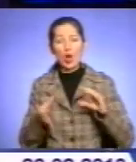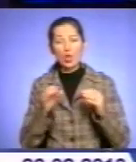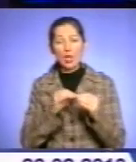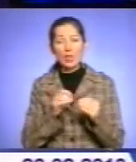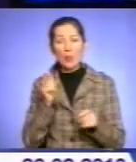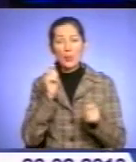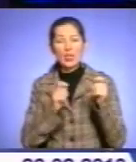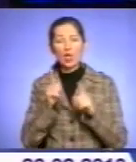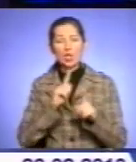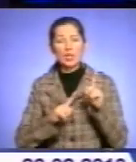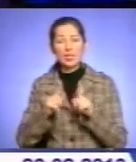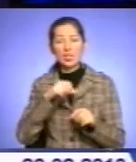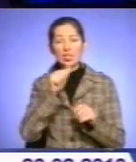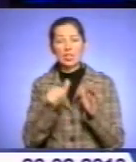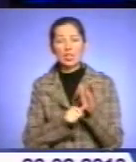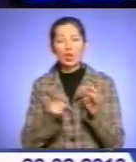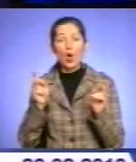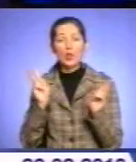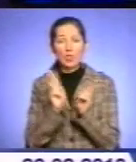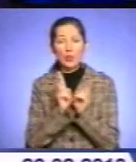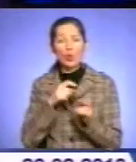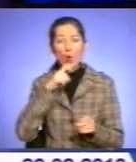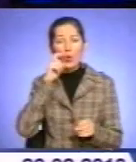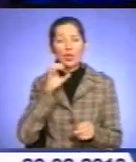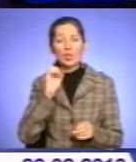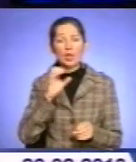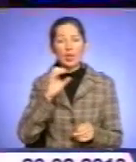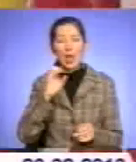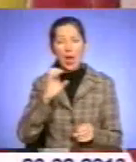засідання 16-го саміту «Україна-ЄС» у Брюсселі.